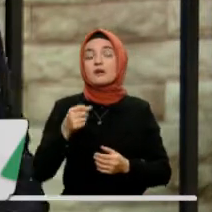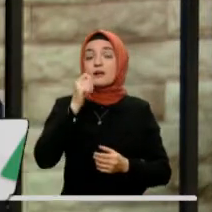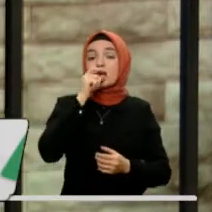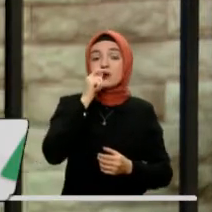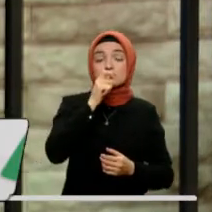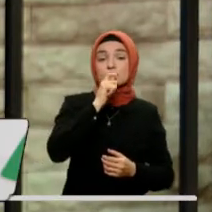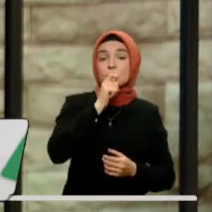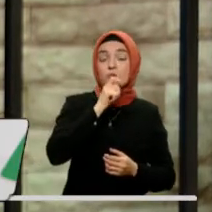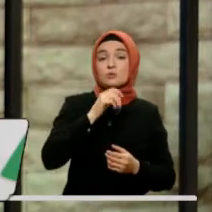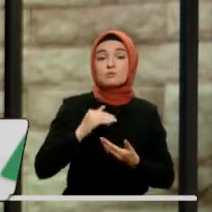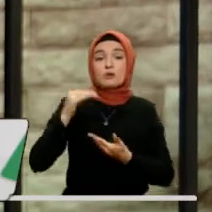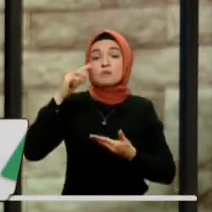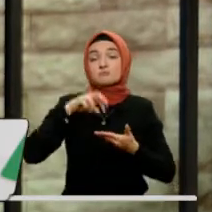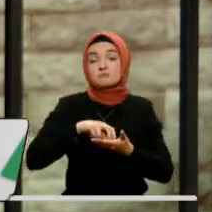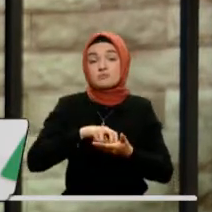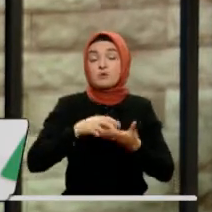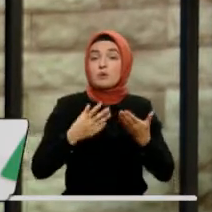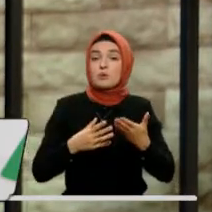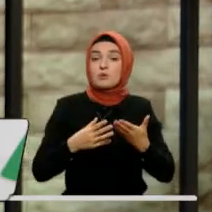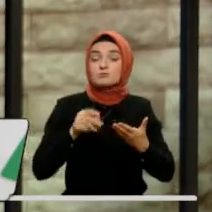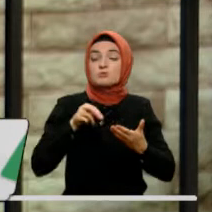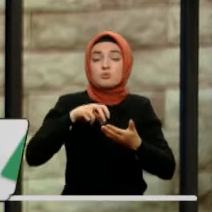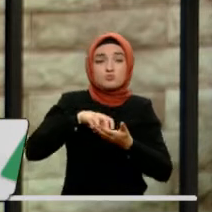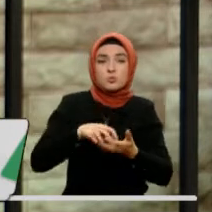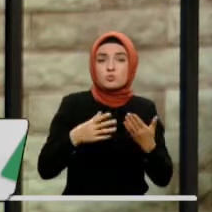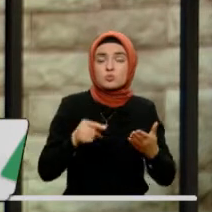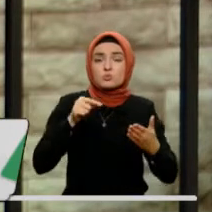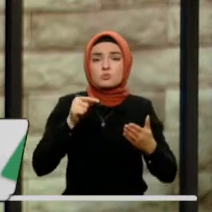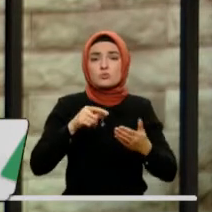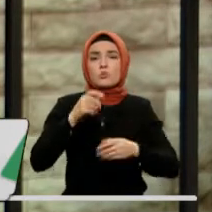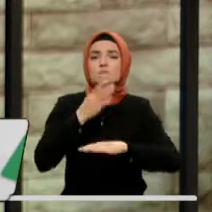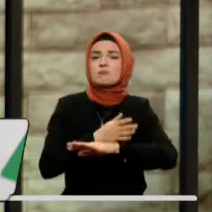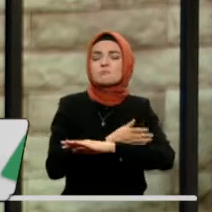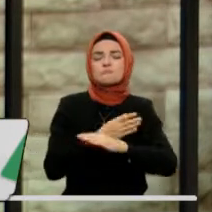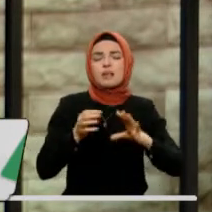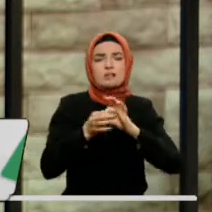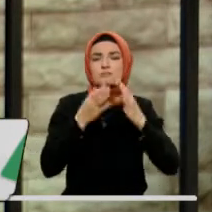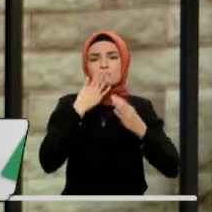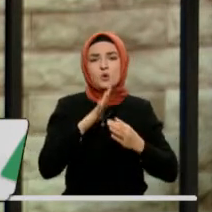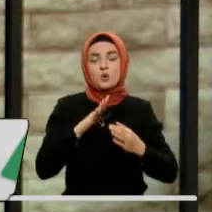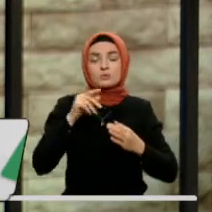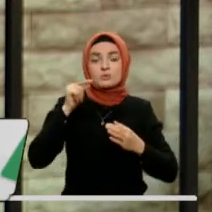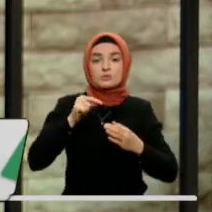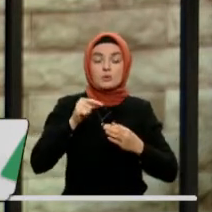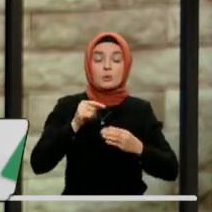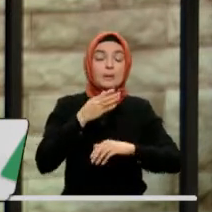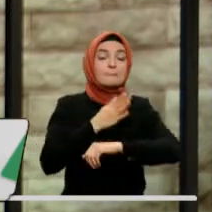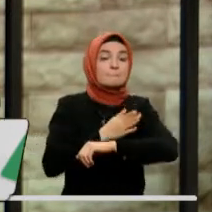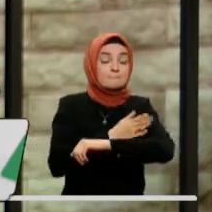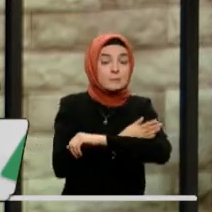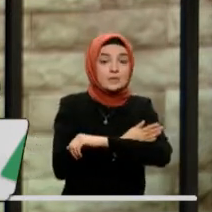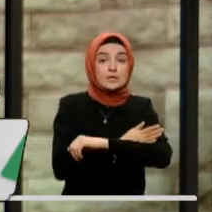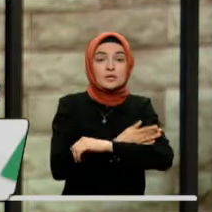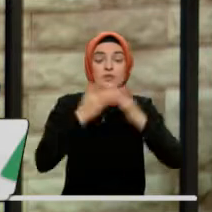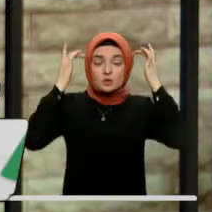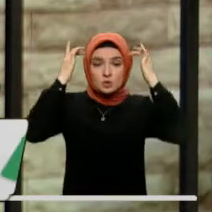saygı göstermiş. Karşısı kalkmamış, oturmuş. Yani bu memleketle alakalı değil. Hı hı. O yüzden aslında memleketin kültürel